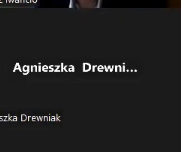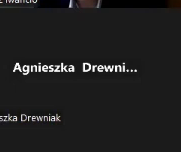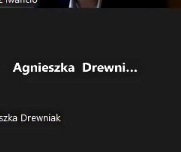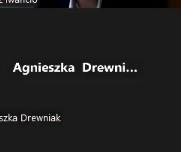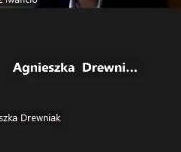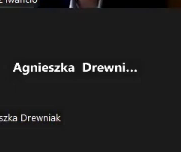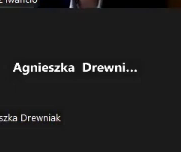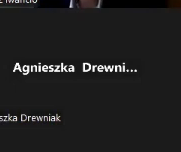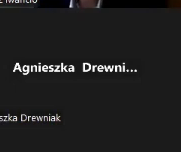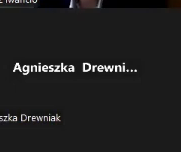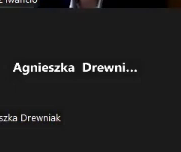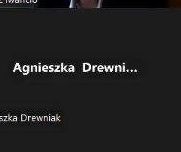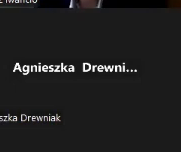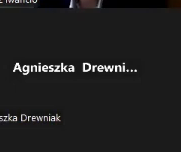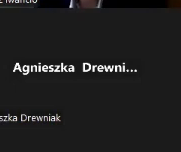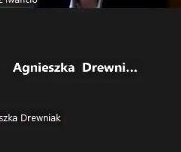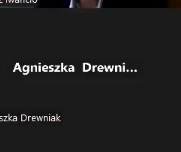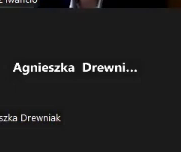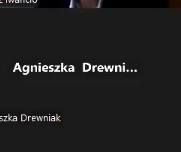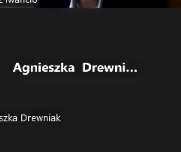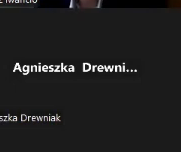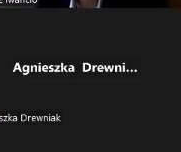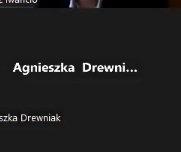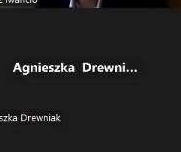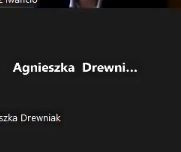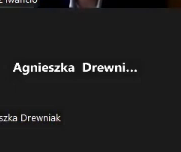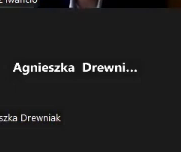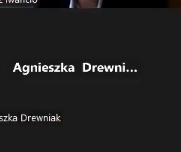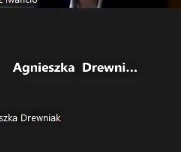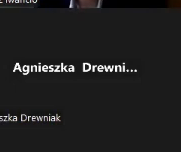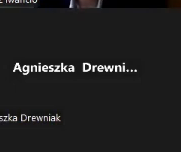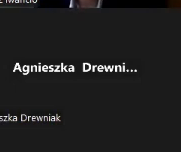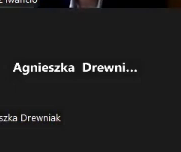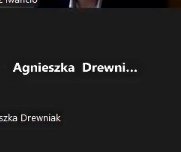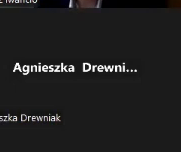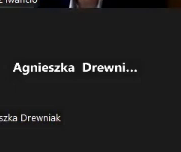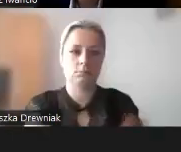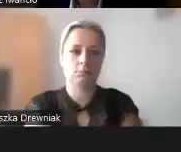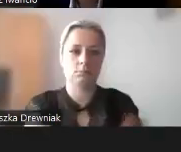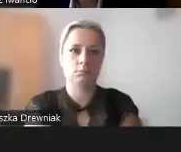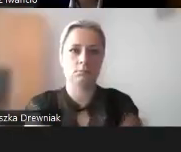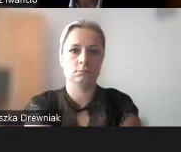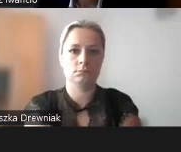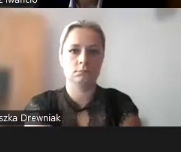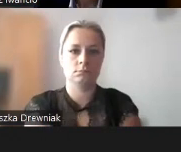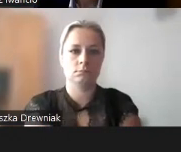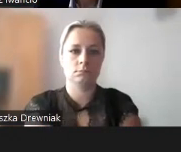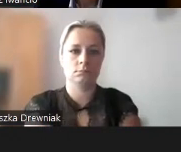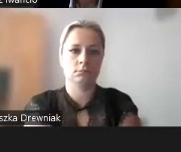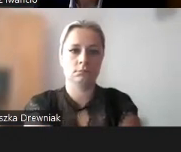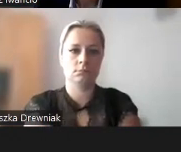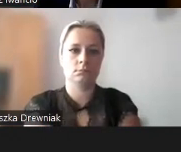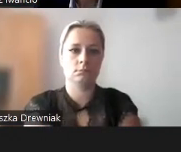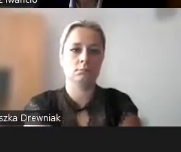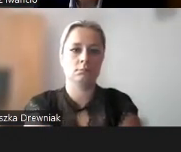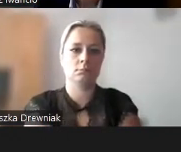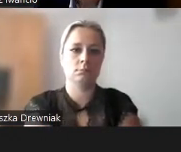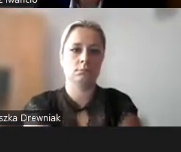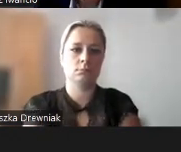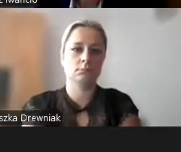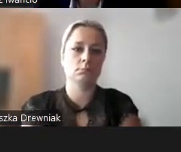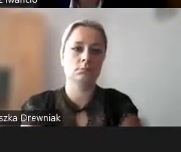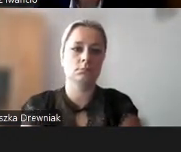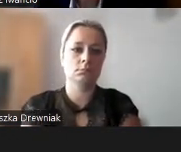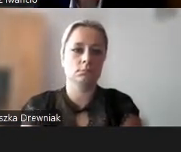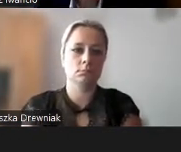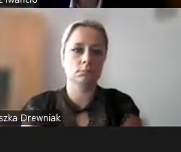jak ta procedura zapewniania dostępności powinna wyglądać. I na koniec króciutka informacja